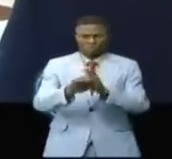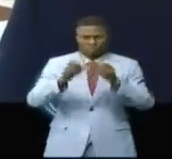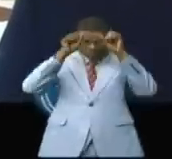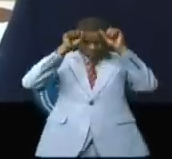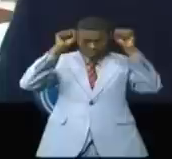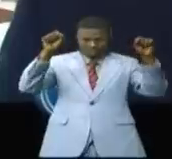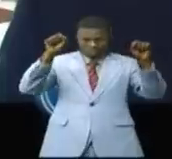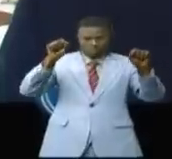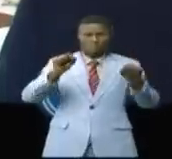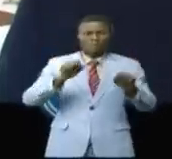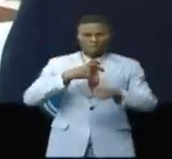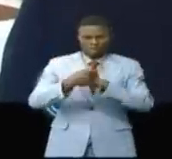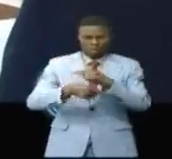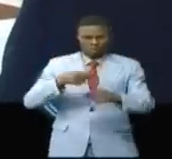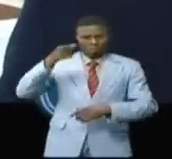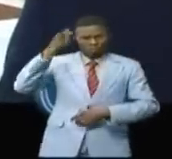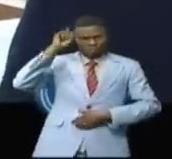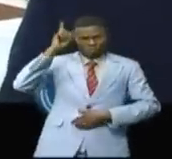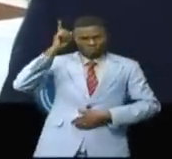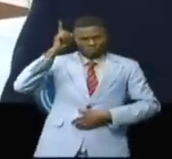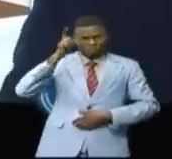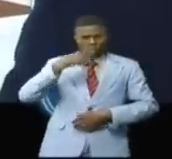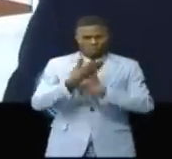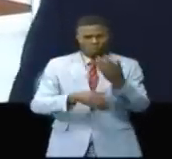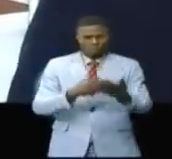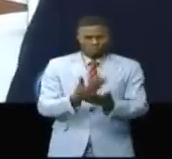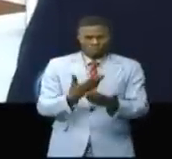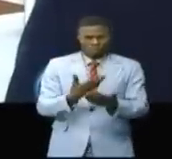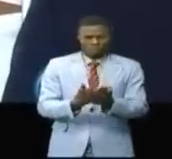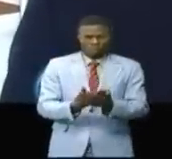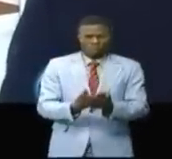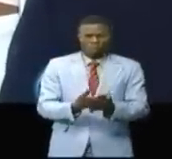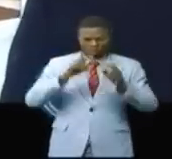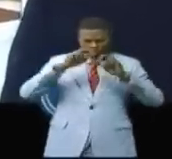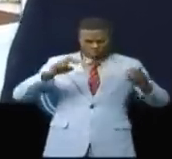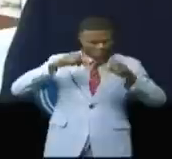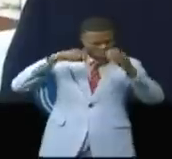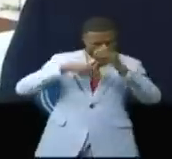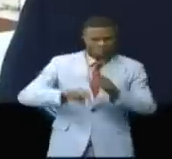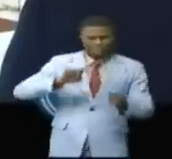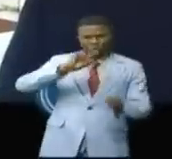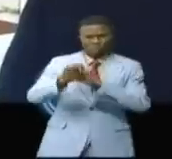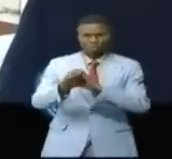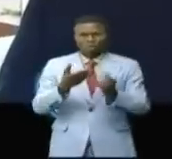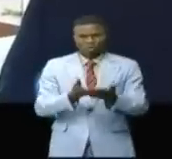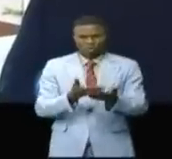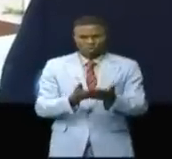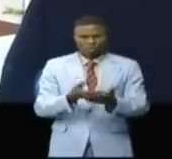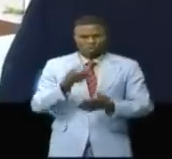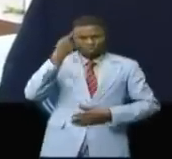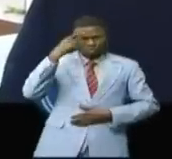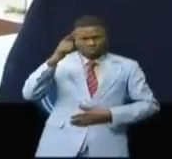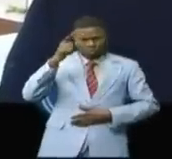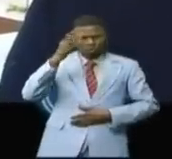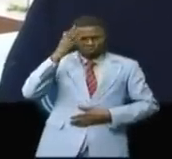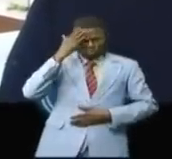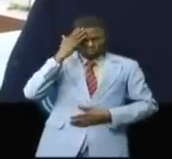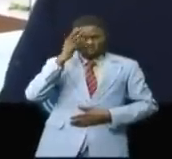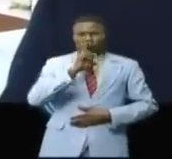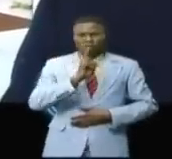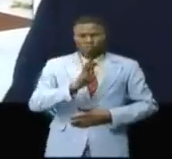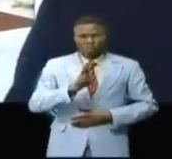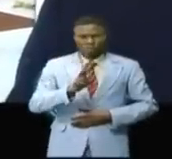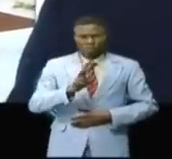initié accéléré et approfondit ses réformes pour s'assurer qu'on ait